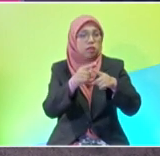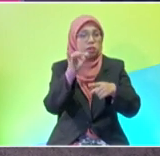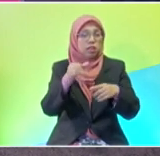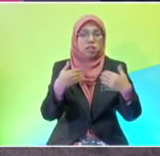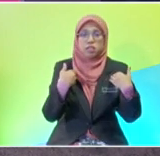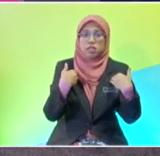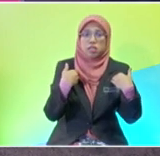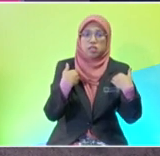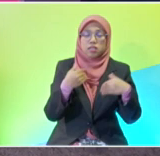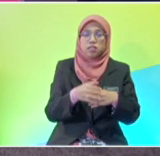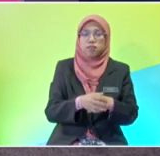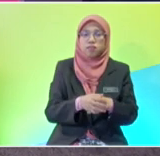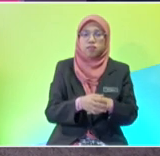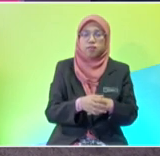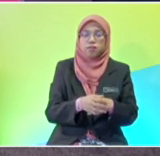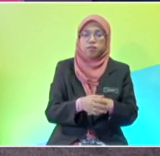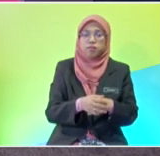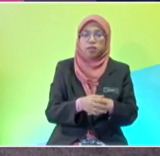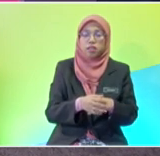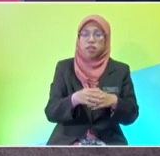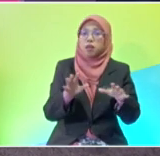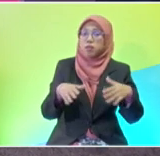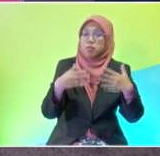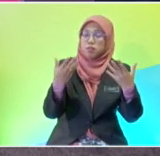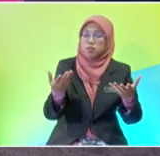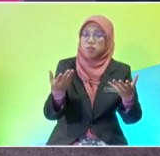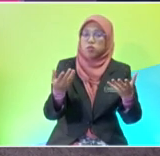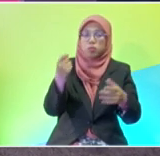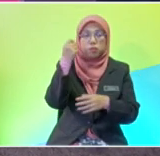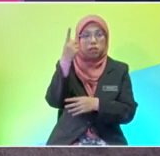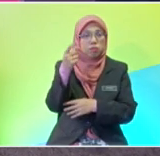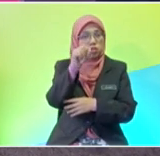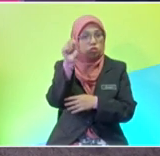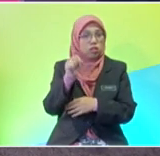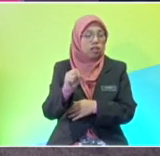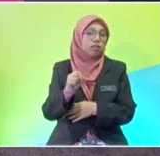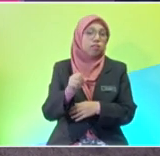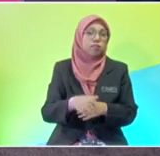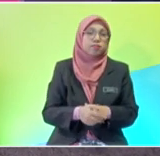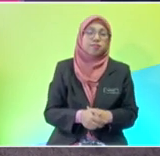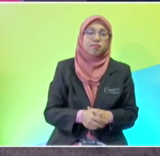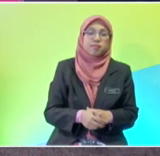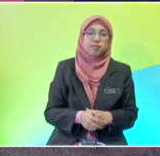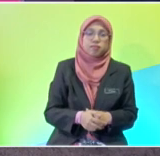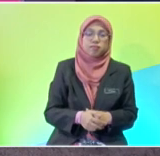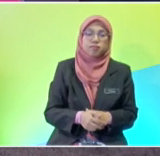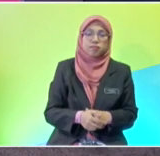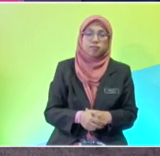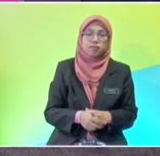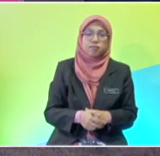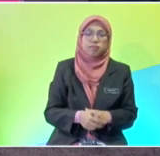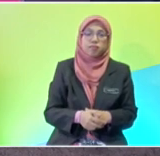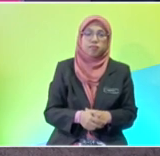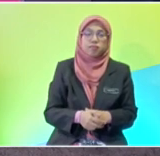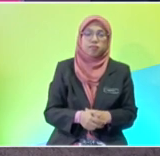kita tidak memahami soalan terlebih dahulu dengan baik supaya kita dapat mencari jawaban dimana